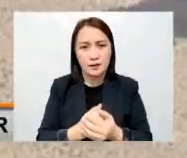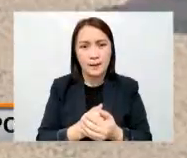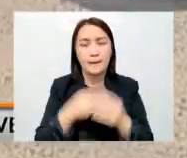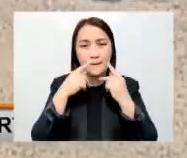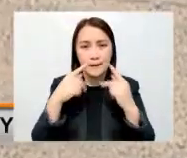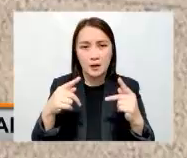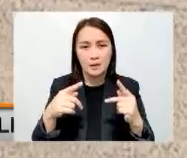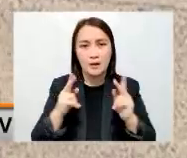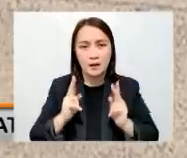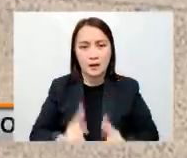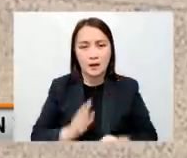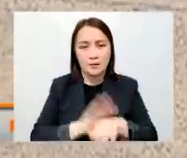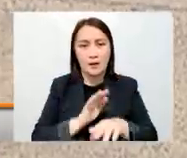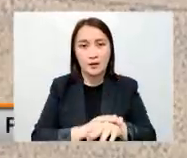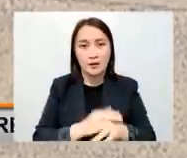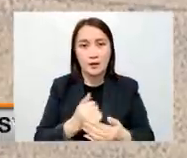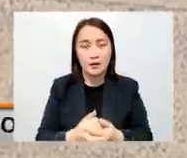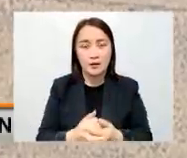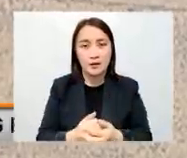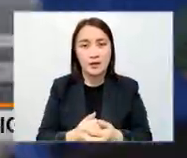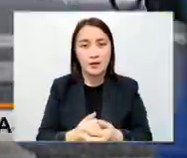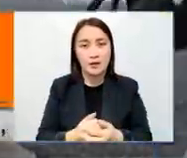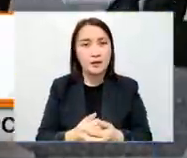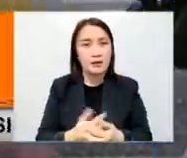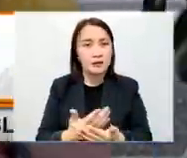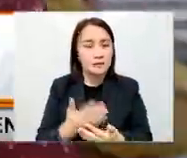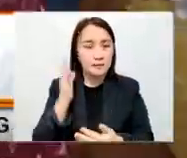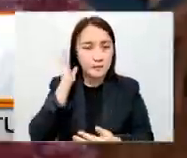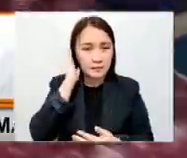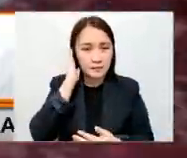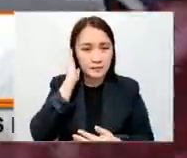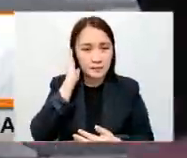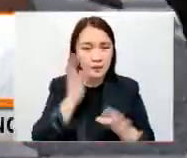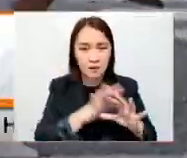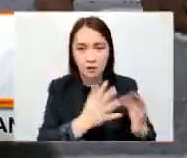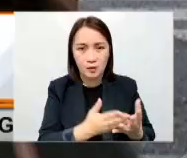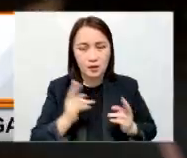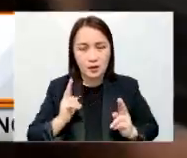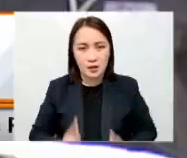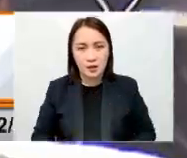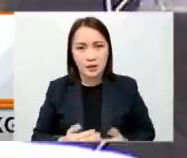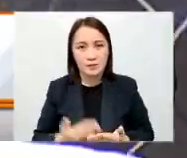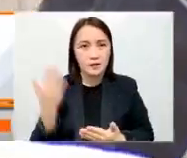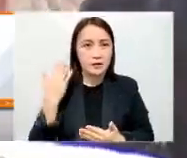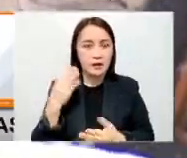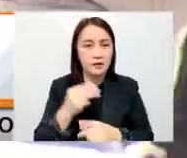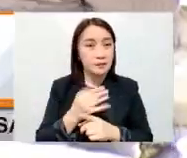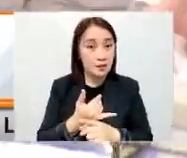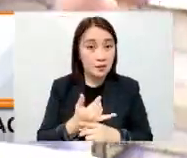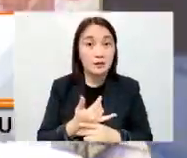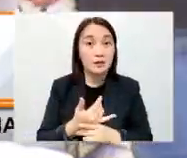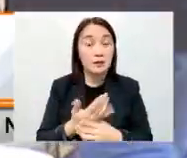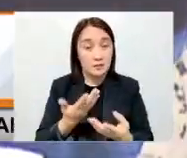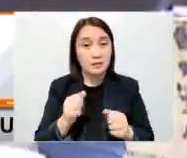ang pag-lift ng World Health Organization sa Global Health Emergency status ng virus noong Mayo. Sakaling pagbigyan ng Malacanang, nilinaw